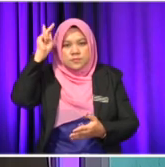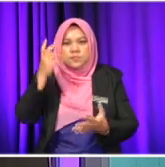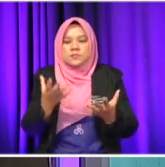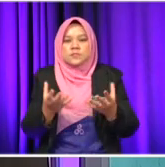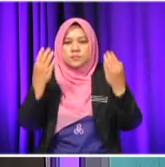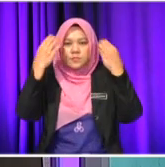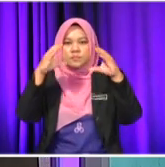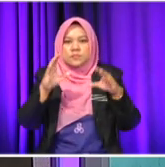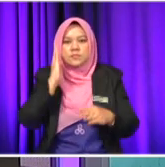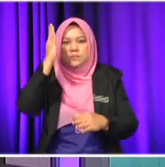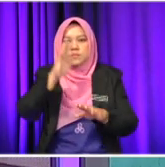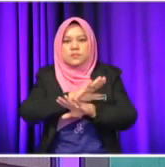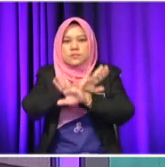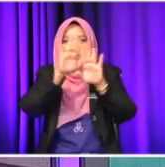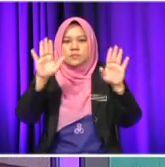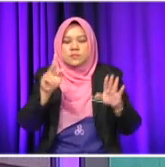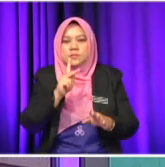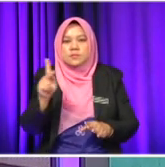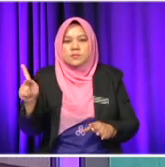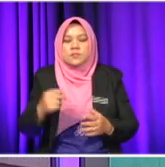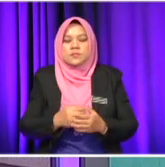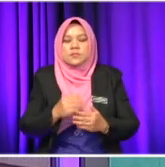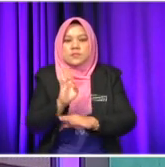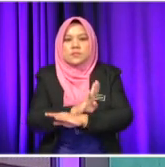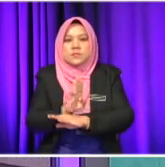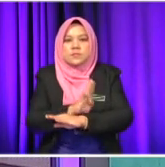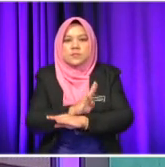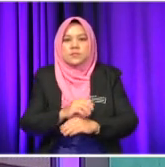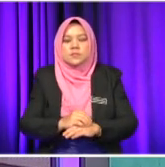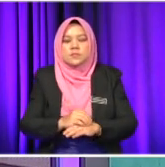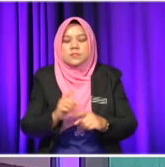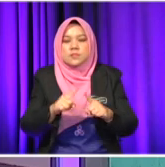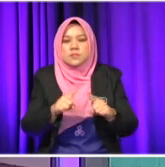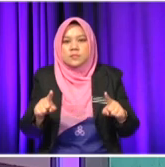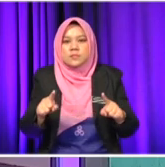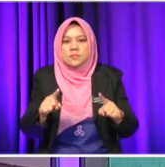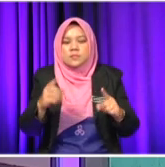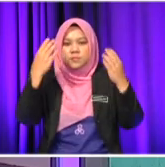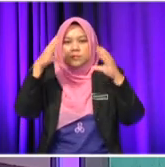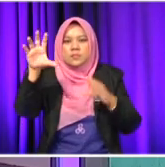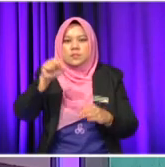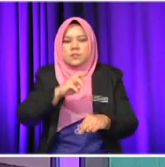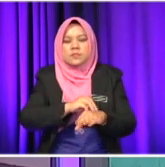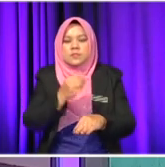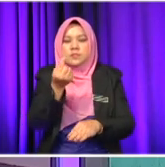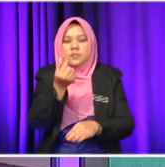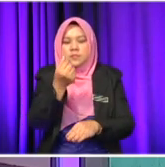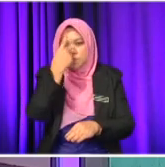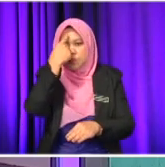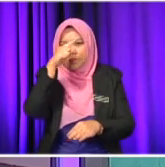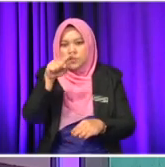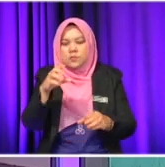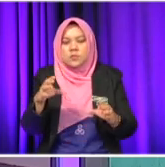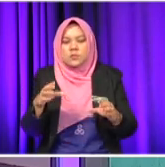Terangkan kepada murid-murid berkenaan dengan keutamaan tetapi cek guna ambil masuk sedikit untuk kita buat